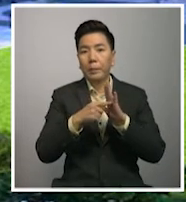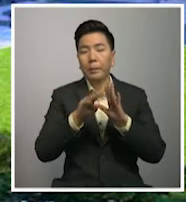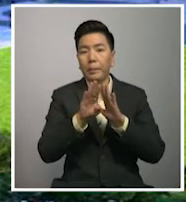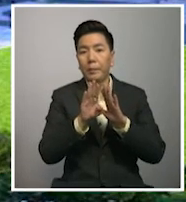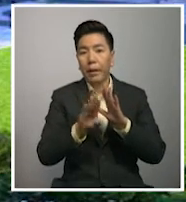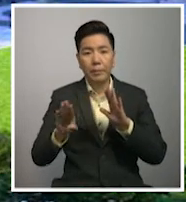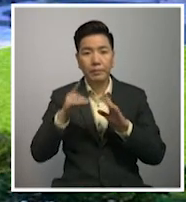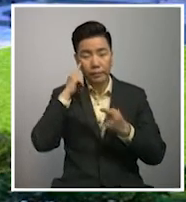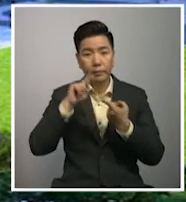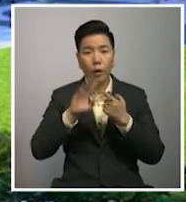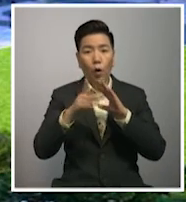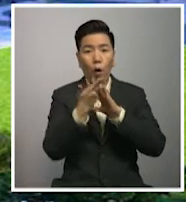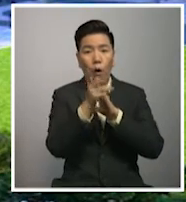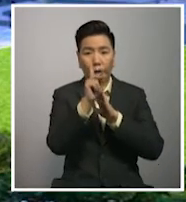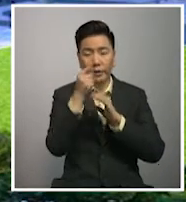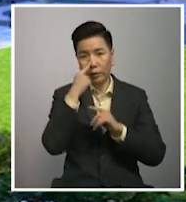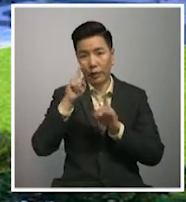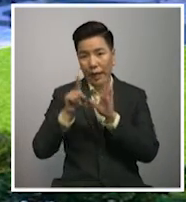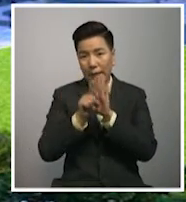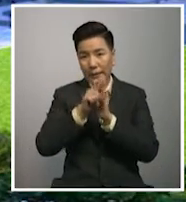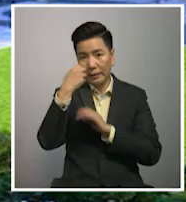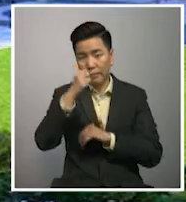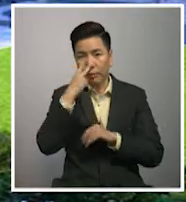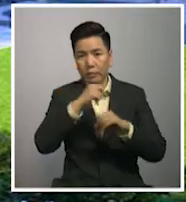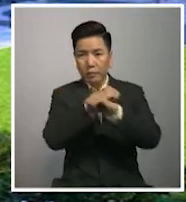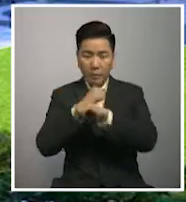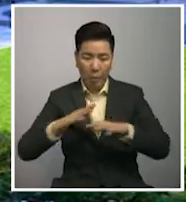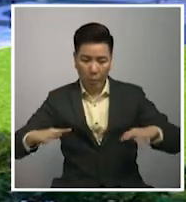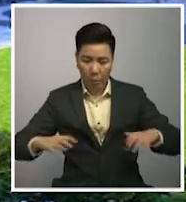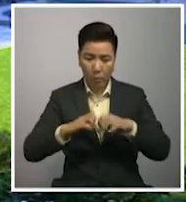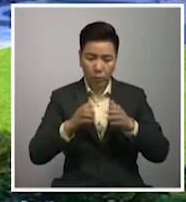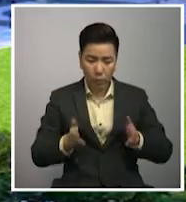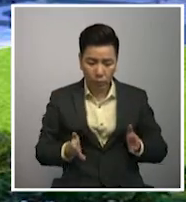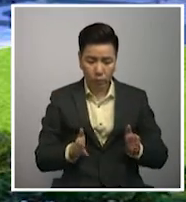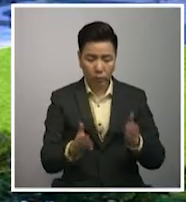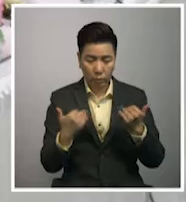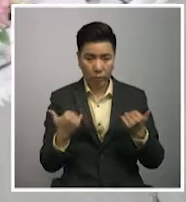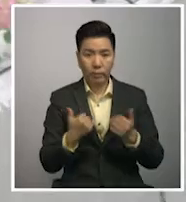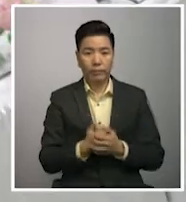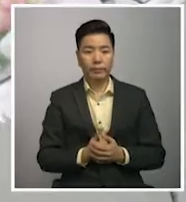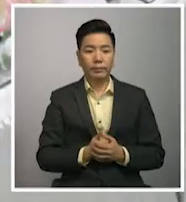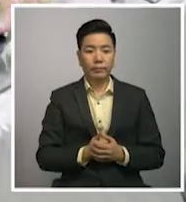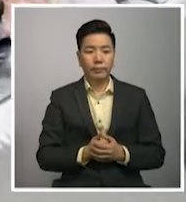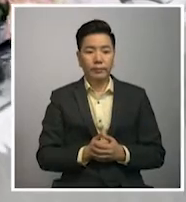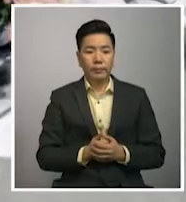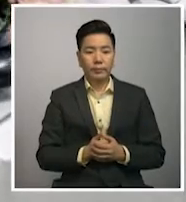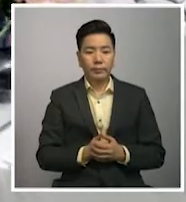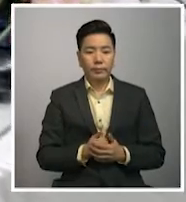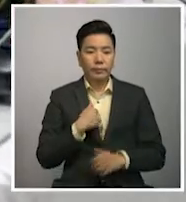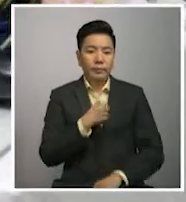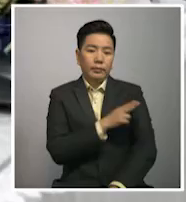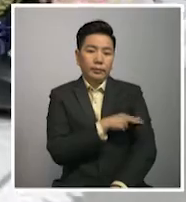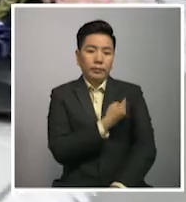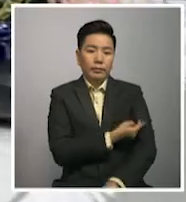ที่10ที่จังหวัดขอนแก่นครับเพื่อหวังเป็นการป้องกันและลดอุบัติเหตุบนท้องถนนครับนายแพทย์ท